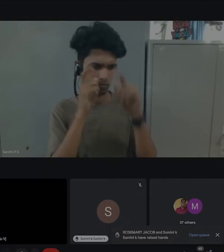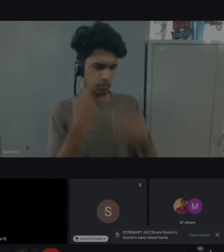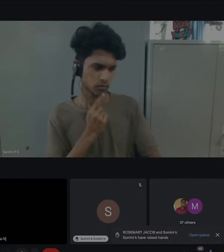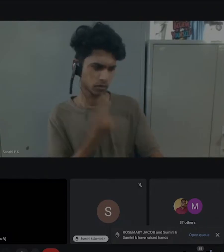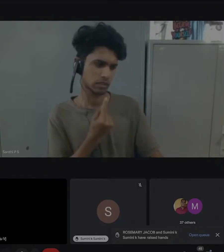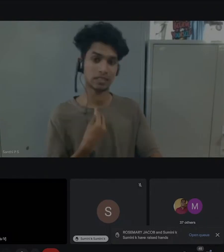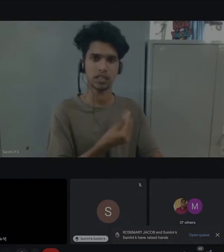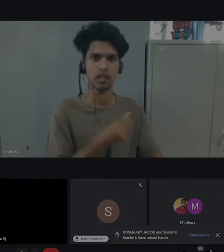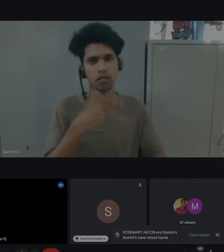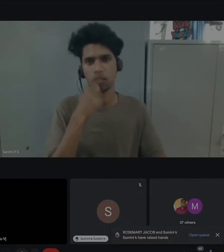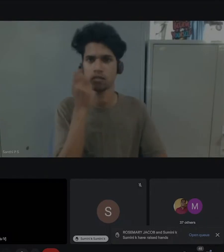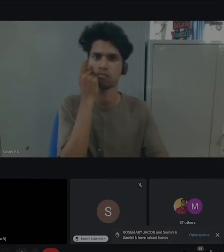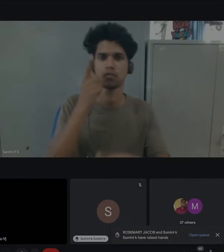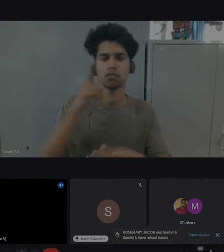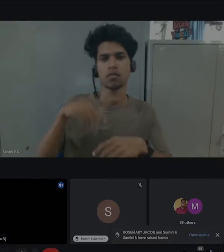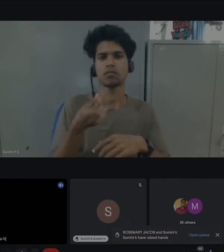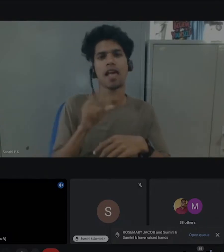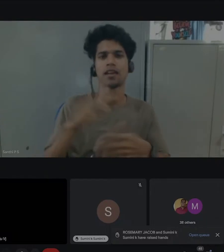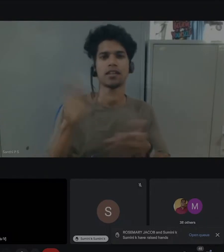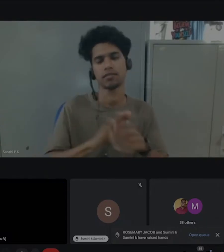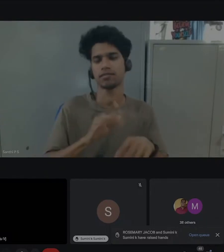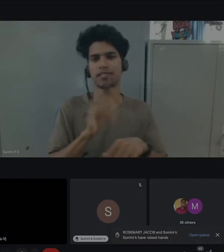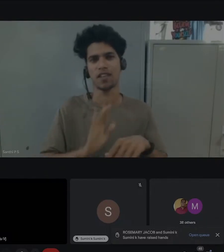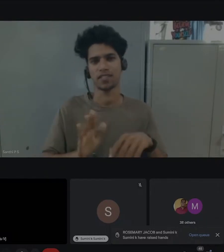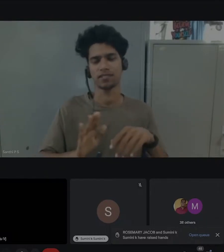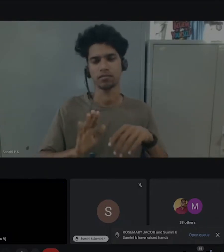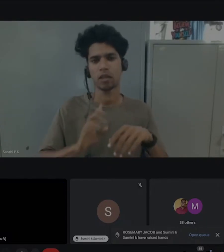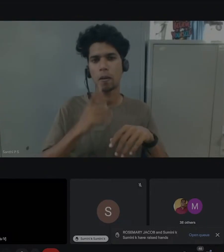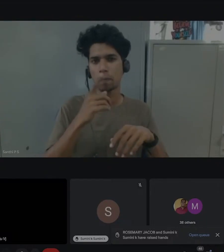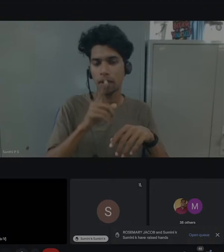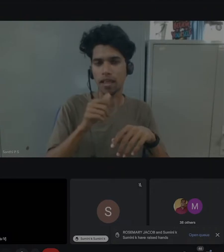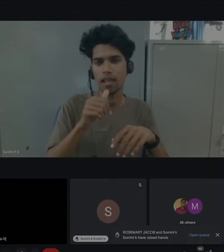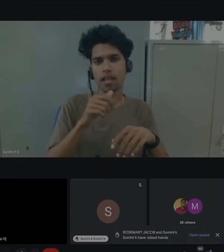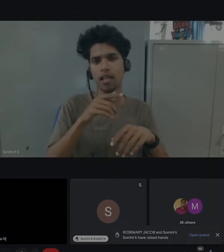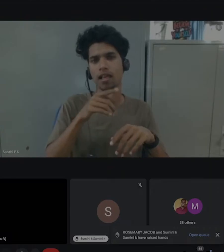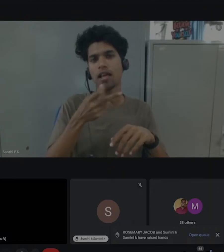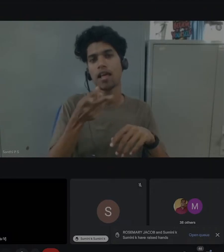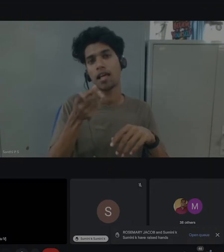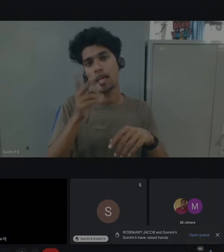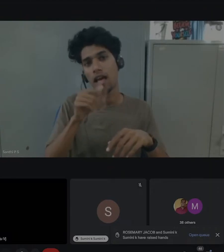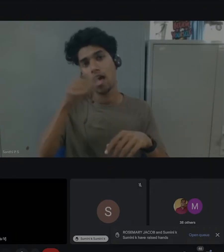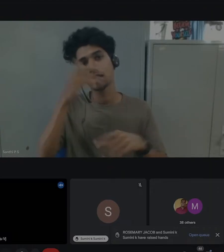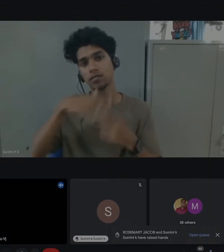മനസ്സിലാവും, പിന്നെ അവ അടിക്കൂല. പക്ഷെ അതേപോലെ വേറൊരു സാഹചര്യം അതേപോലെ വരുമ്പോ അവ അടിക്കും